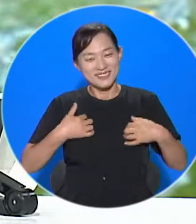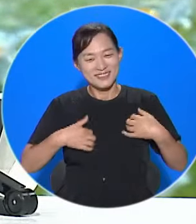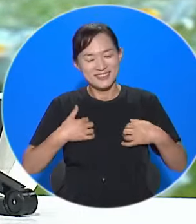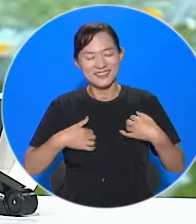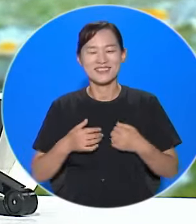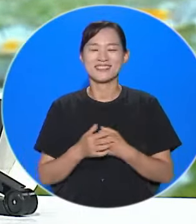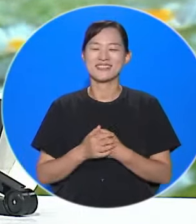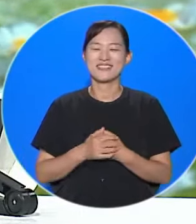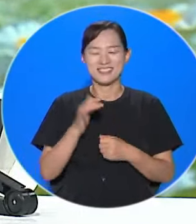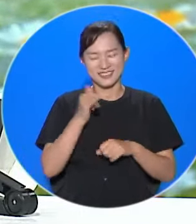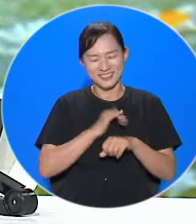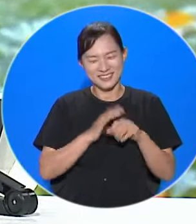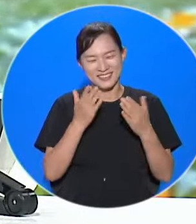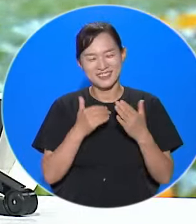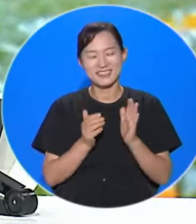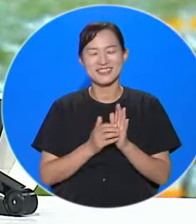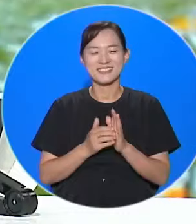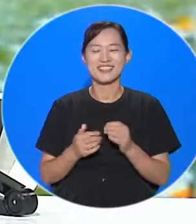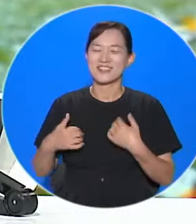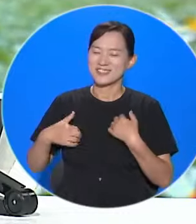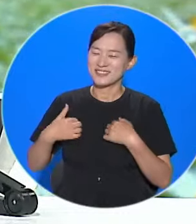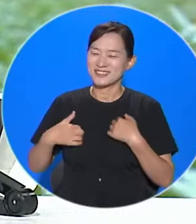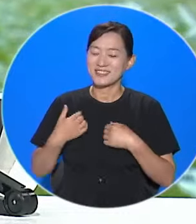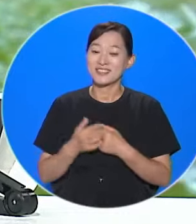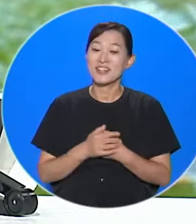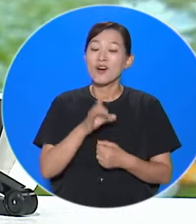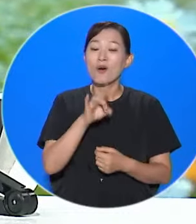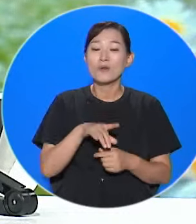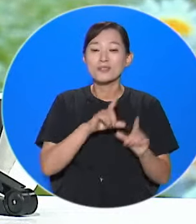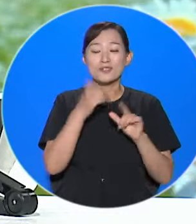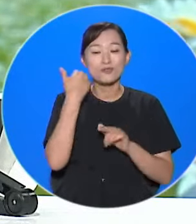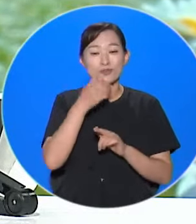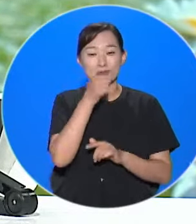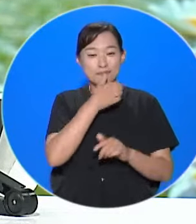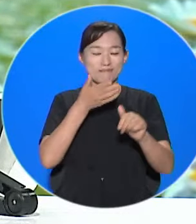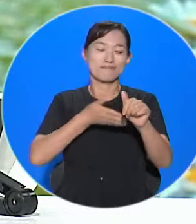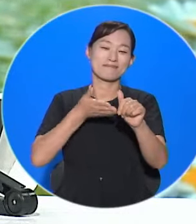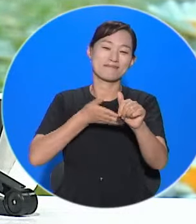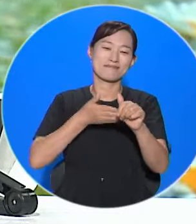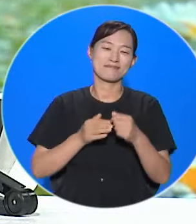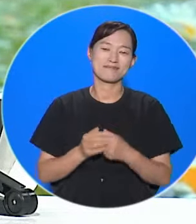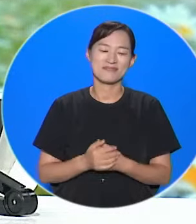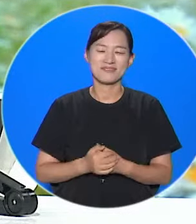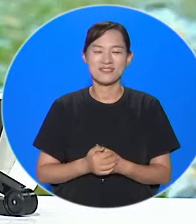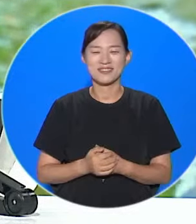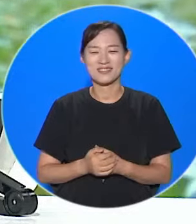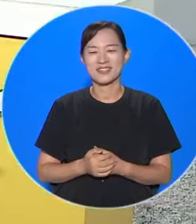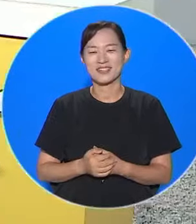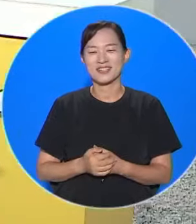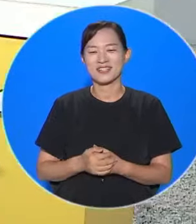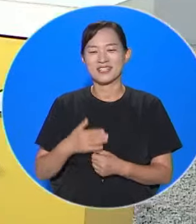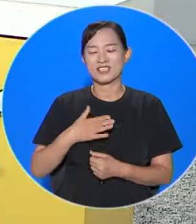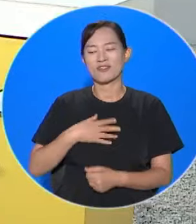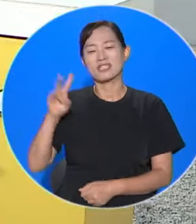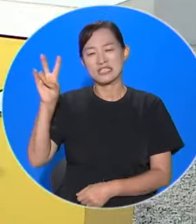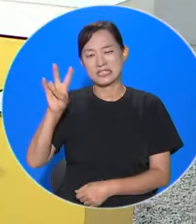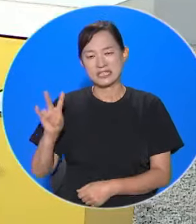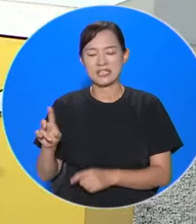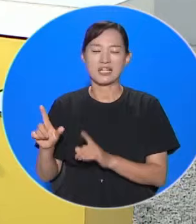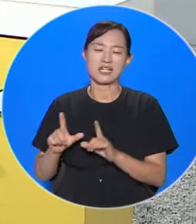반갑습니다. 전화 반갑습니다. 잘 하셨고요. 예, 네, 예. 어디 사는 누구신지 잠깐 소개 부탁드리겠습니다. 네, 시흥에 사는